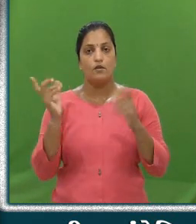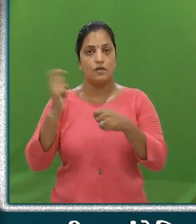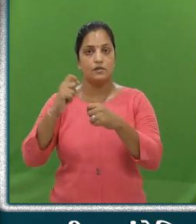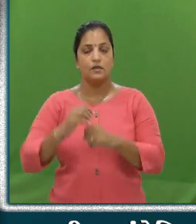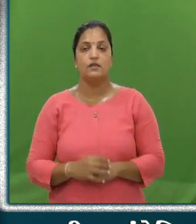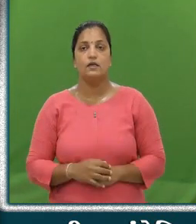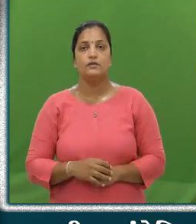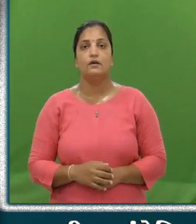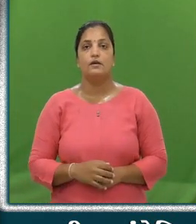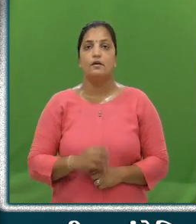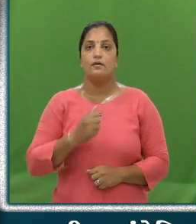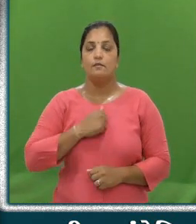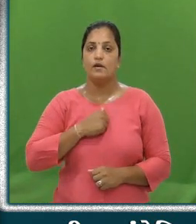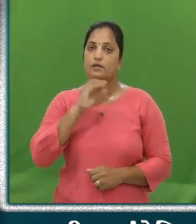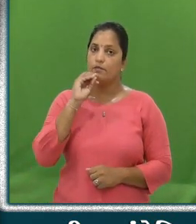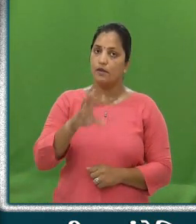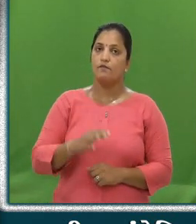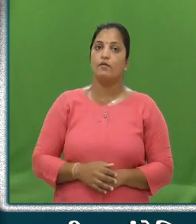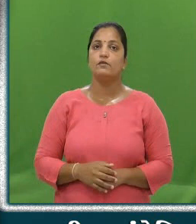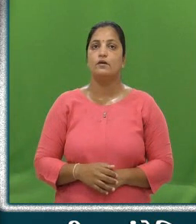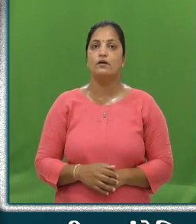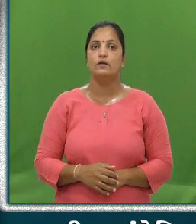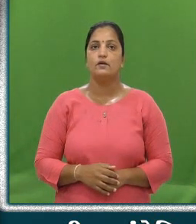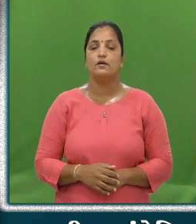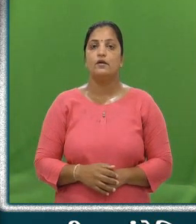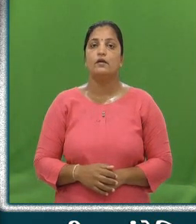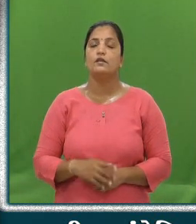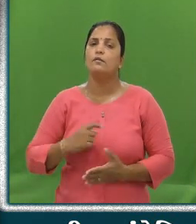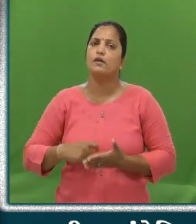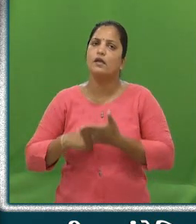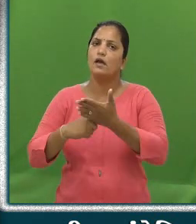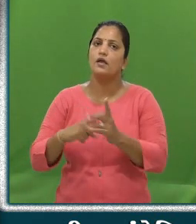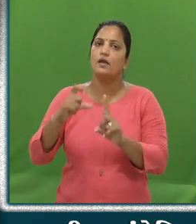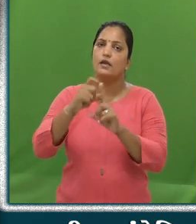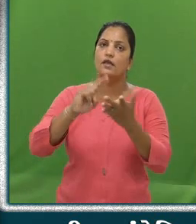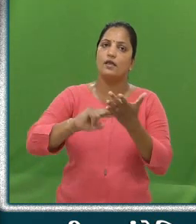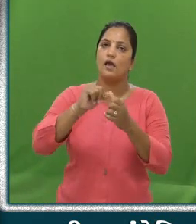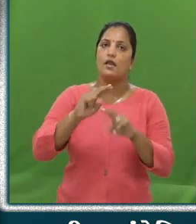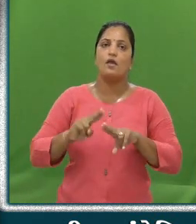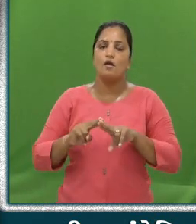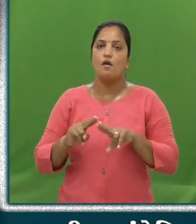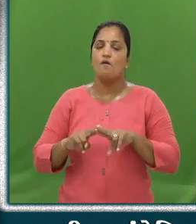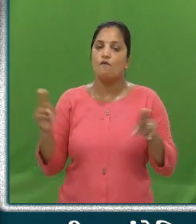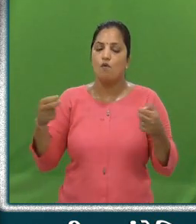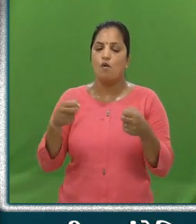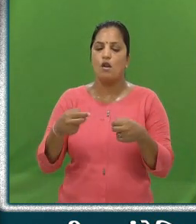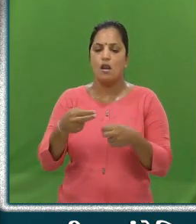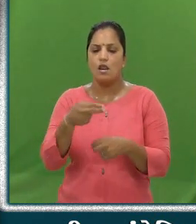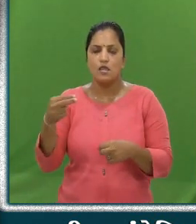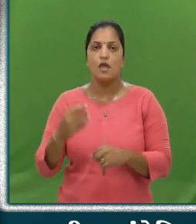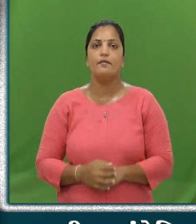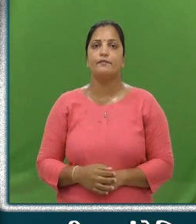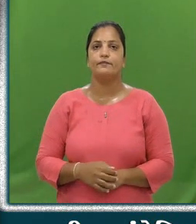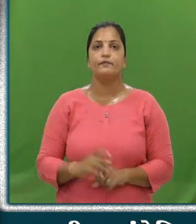છે તો મારે જે કહેવામાં આવે છે તમને એક પ્રશ્ન છે કે ડીએનએ નું પૂરું નામ જણાવો